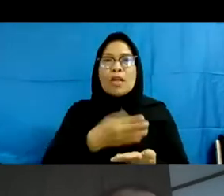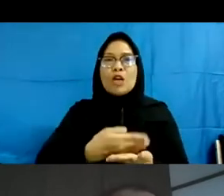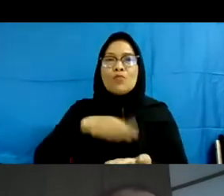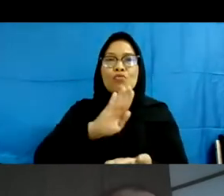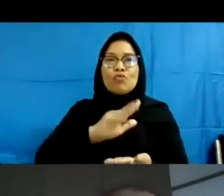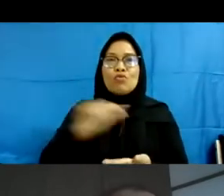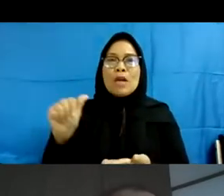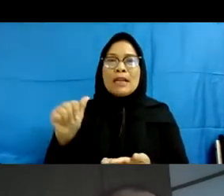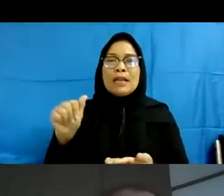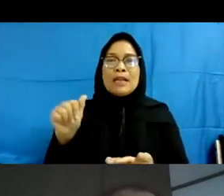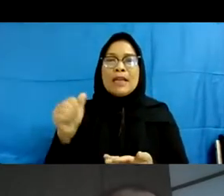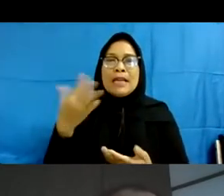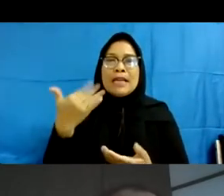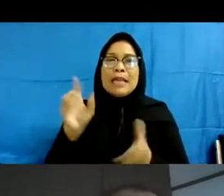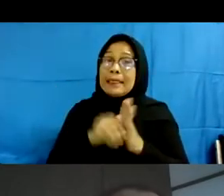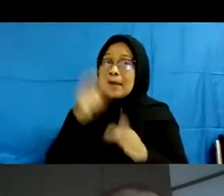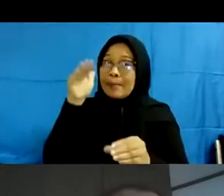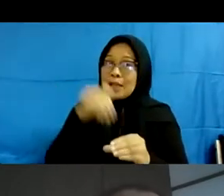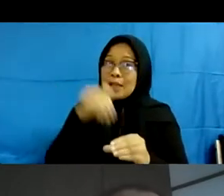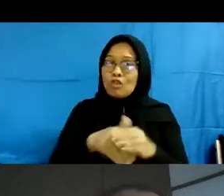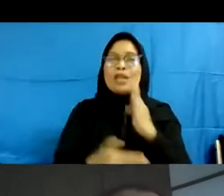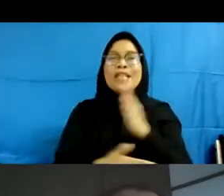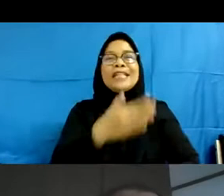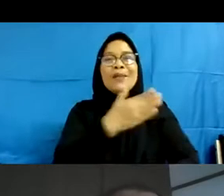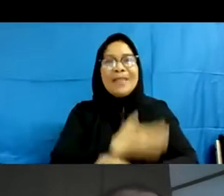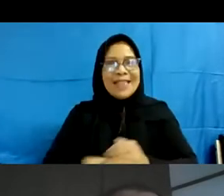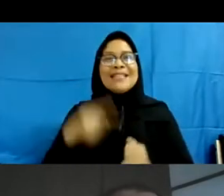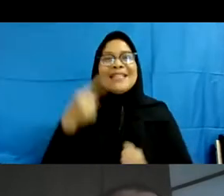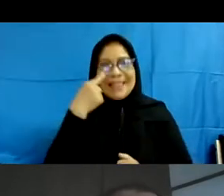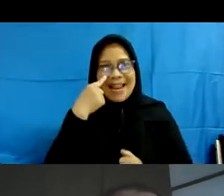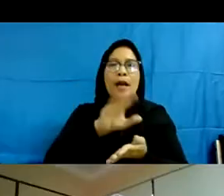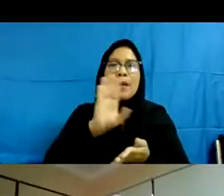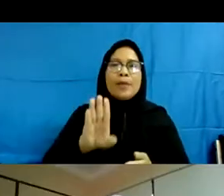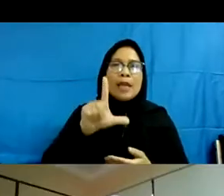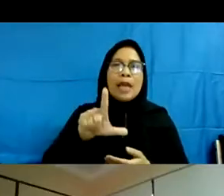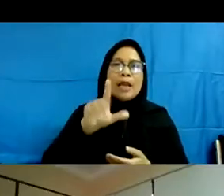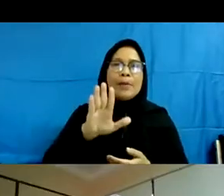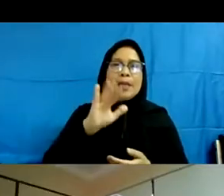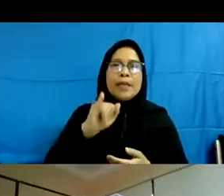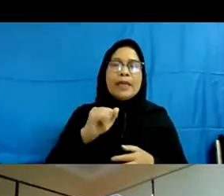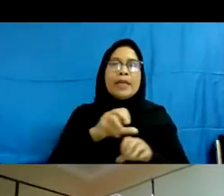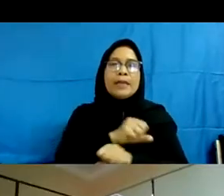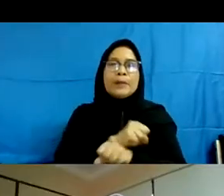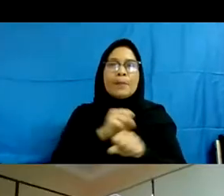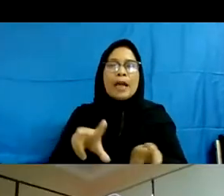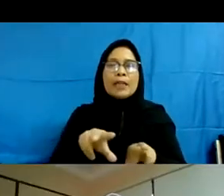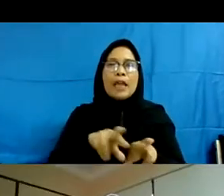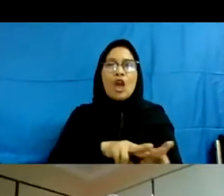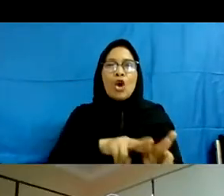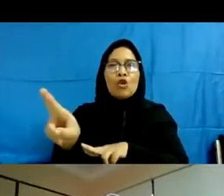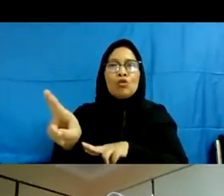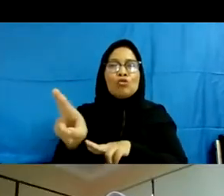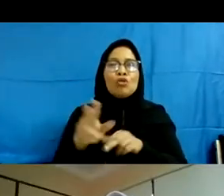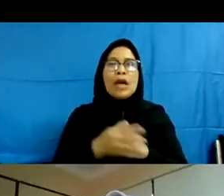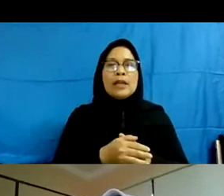sekalian, teman-teman semuanya, para penyandang disabilitas sensorik netra. Baik, kita masuk ke Indonesia agar dapat melaksanakan tugas dan fungsinya